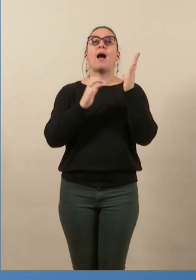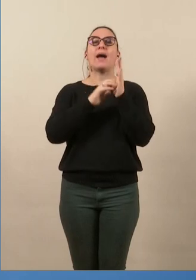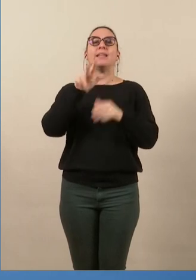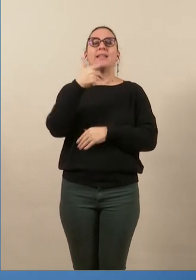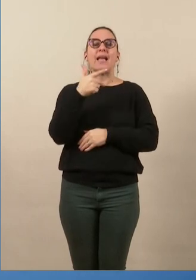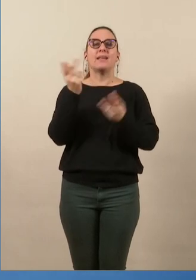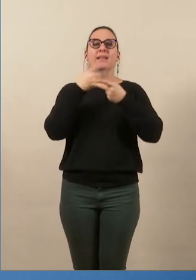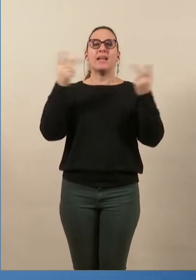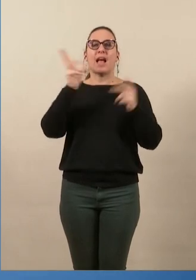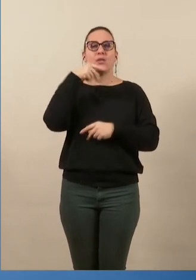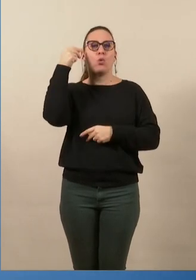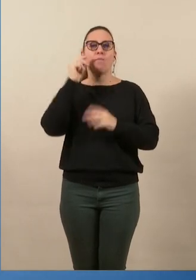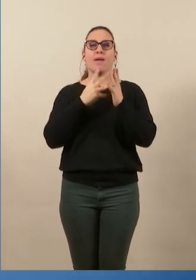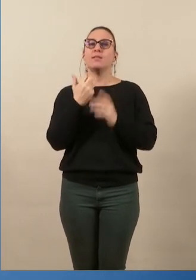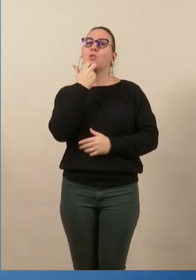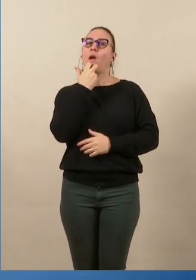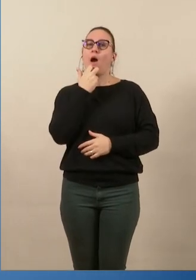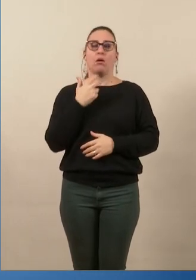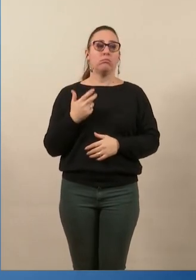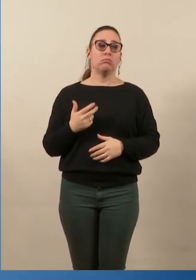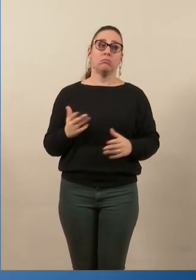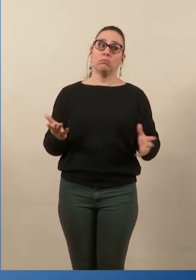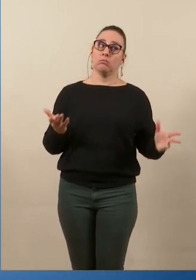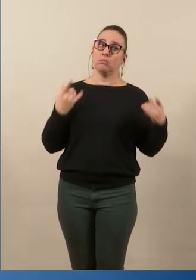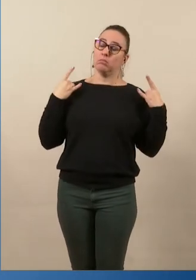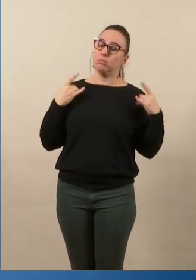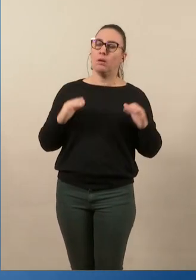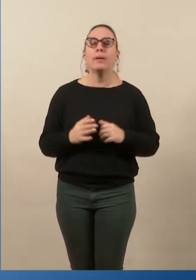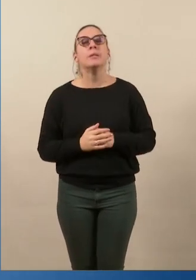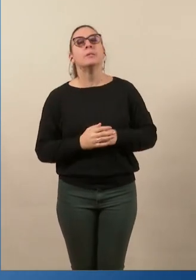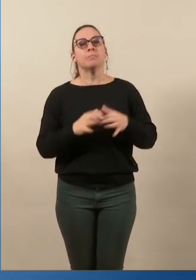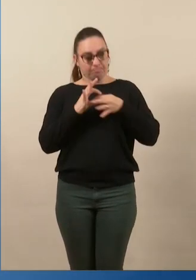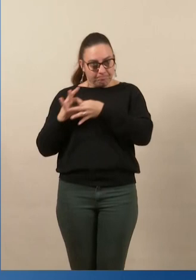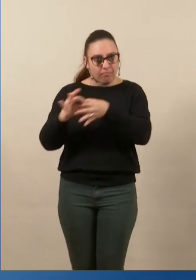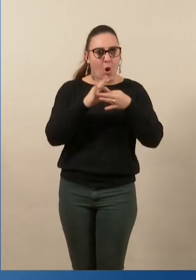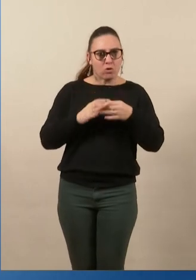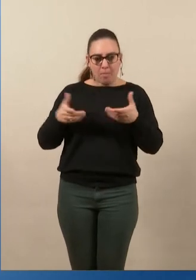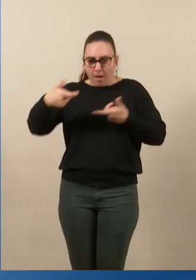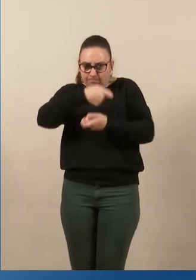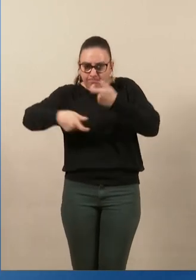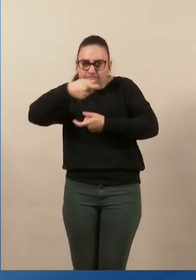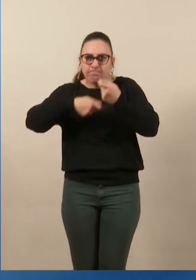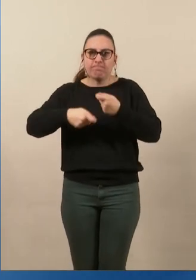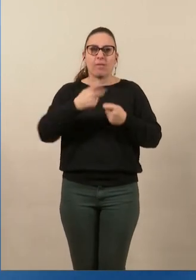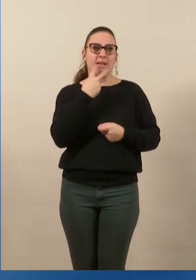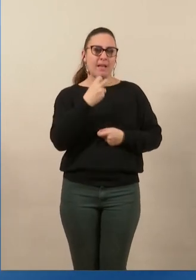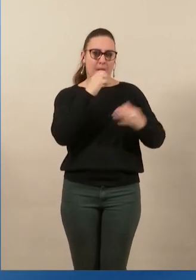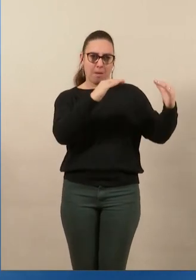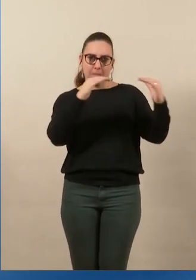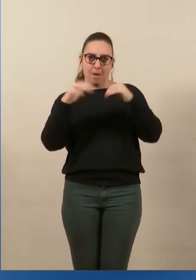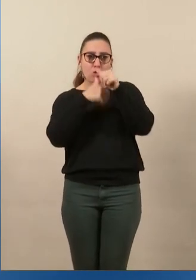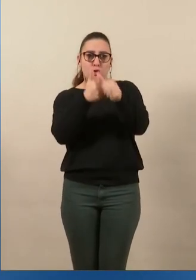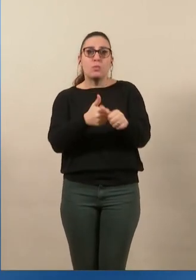la Déclaration des Droits de l'Homme et du Citoyen rien de moins une contribution commune également répartie entre les citoyens en raison de leur